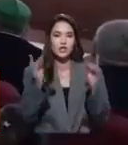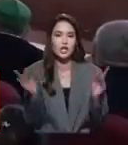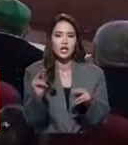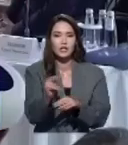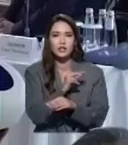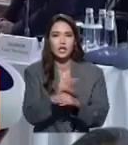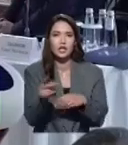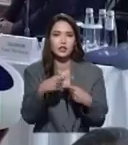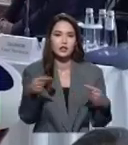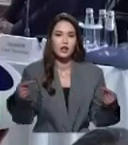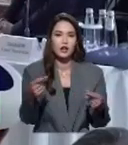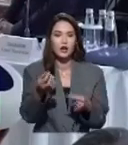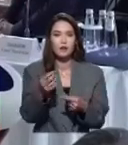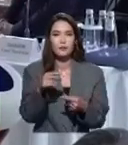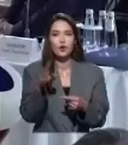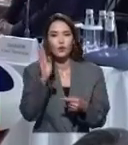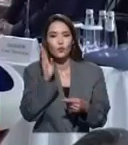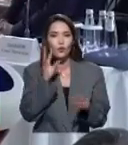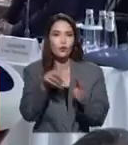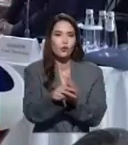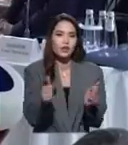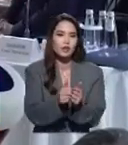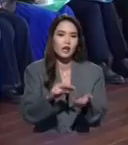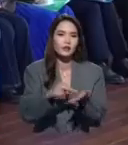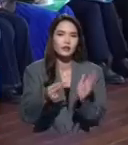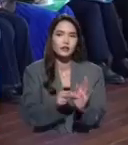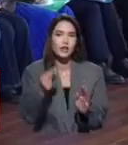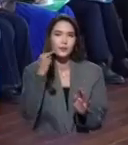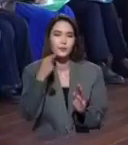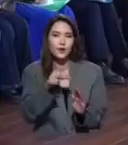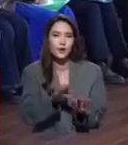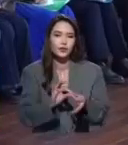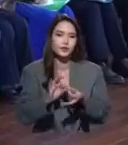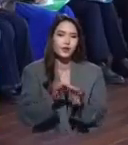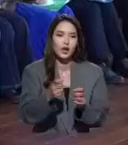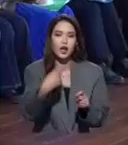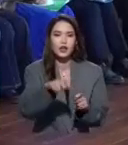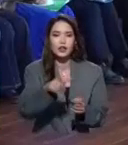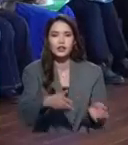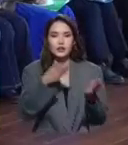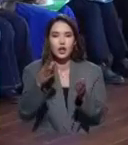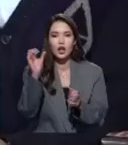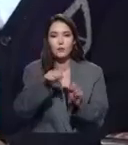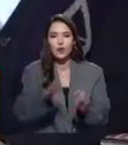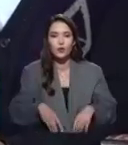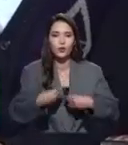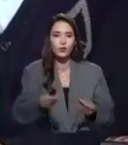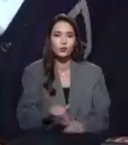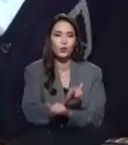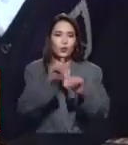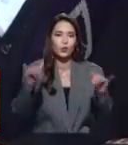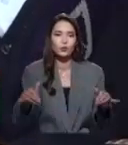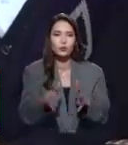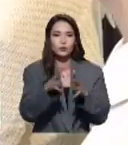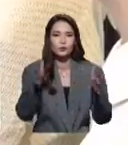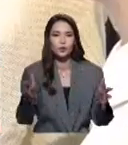реконструкцию магистральных каналов, водохранилищ и дамб планируется потратить около 2 миллиардов тенге. Это позволит увеличить посевные площади и пастбищные